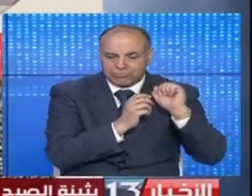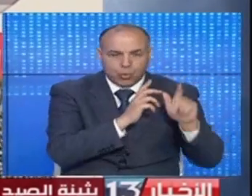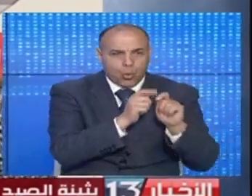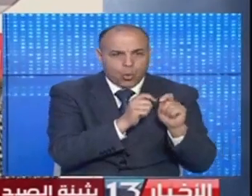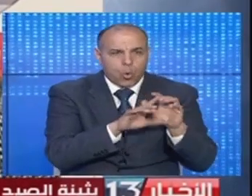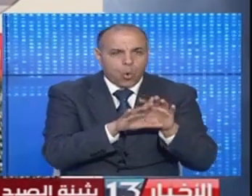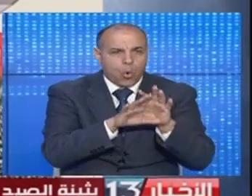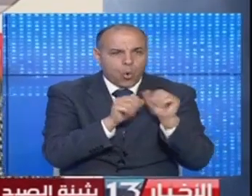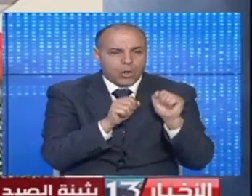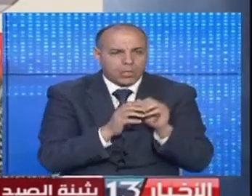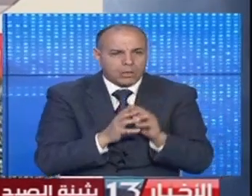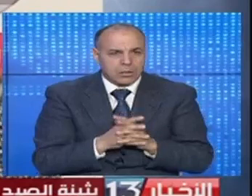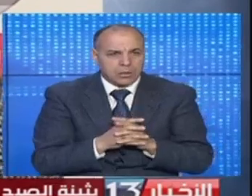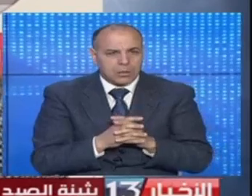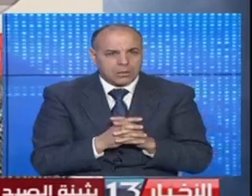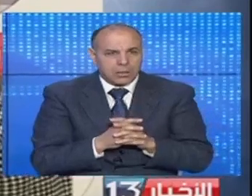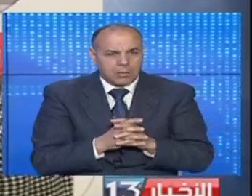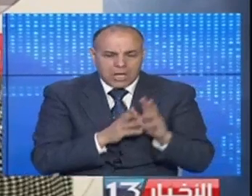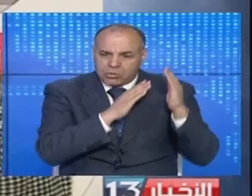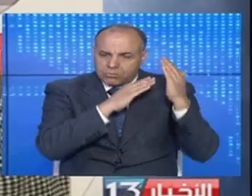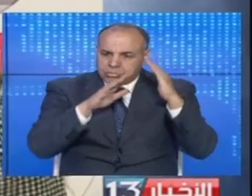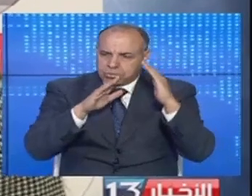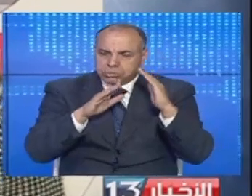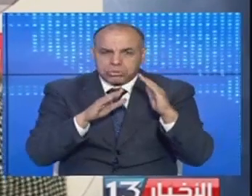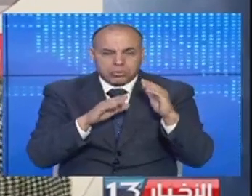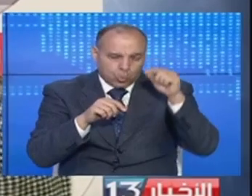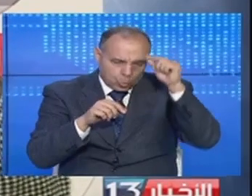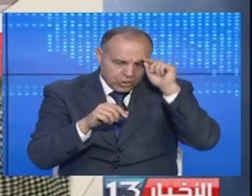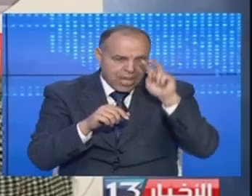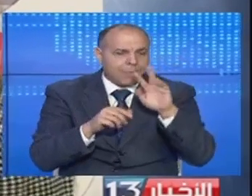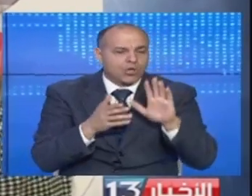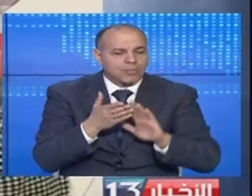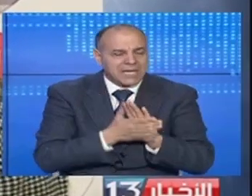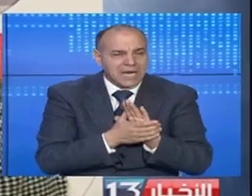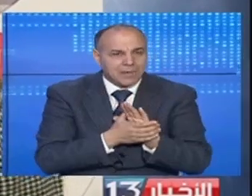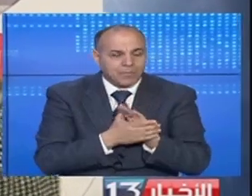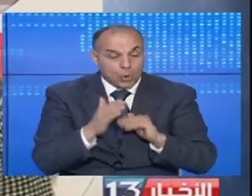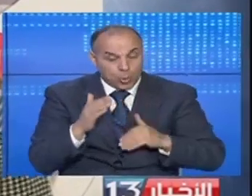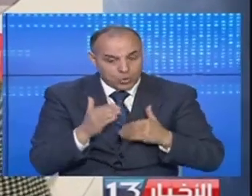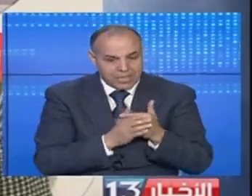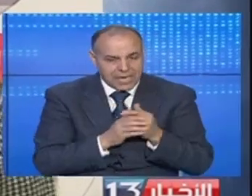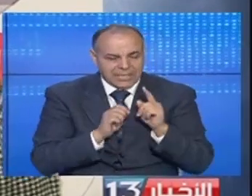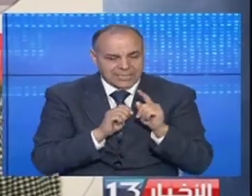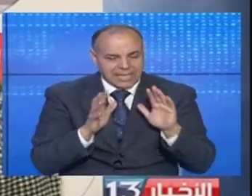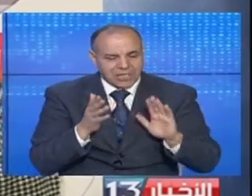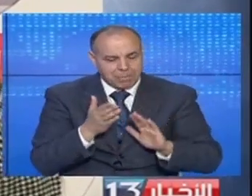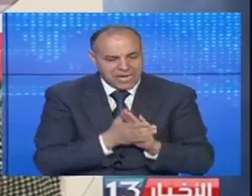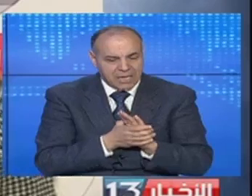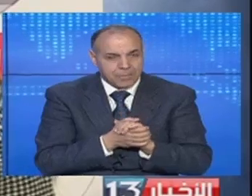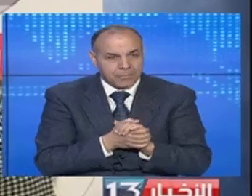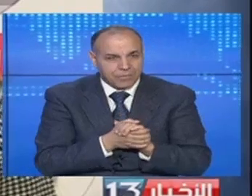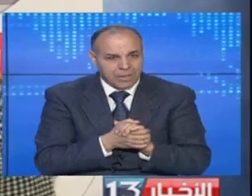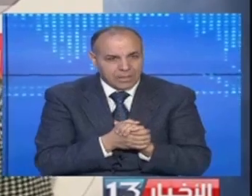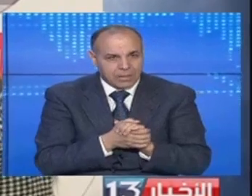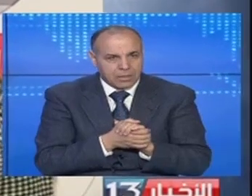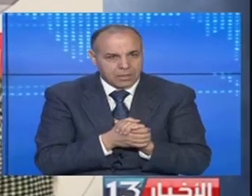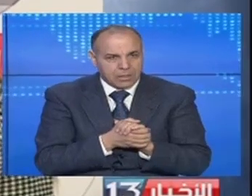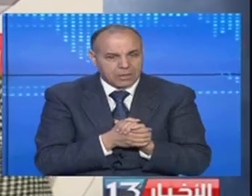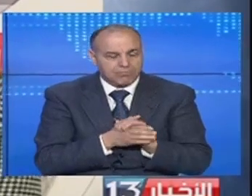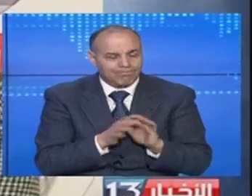كلهم اربعه وعشرين مليون سنه عشرين مليار واذا ياكلوا